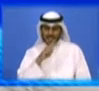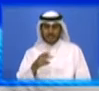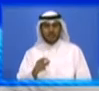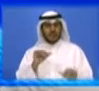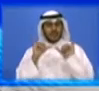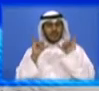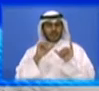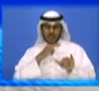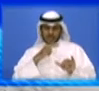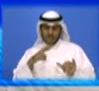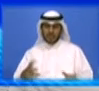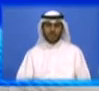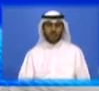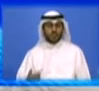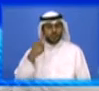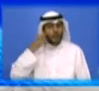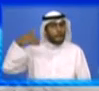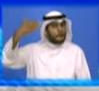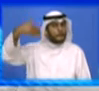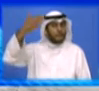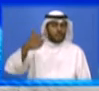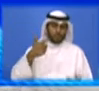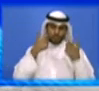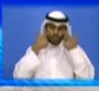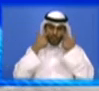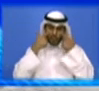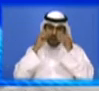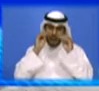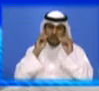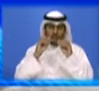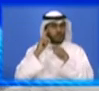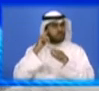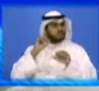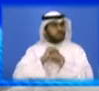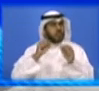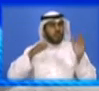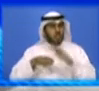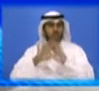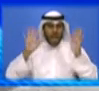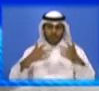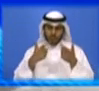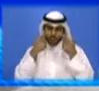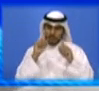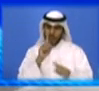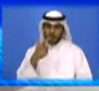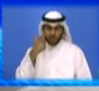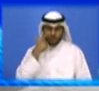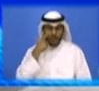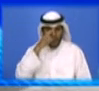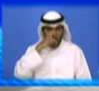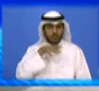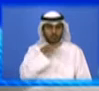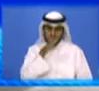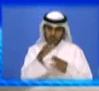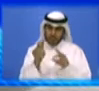والإنترنت والتي تبث من الخارج وغيرها من وسائل الاتصال المنحرفة. وأكدت وزارة الداخلية أن جميع الأجراءات